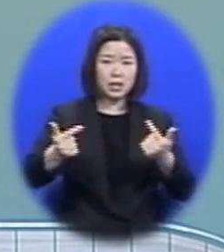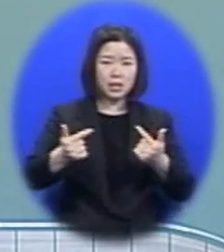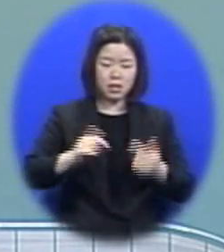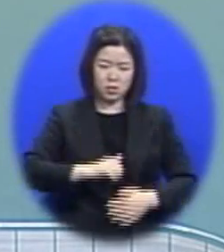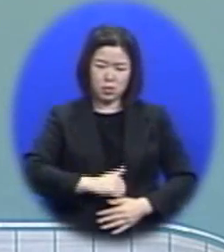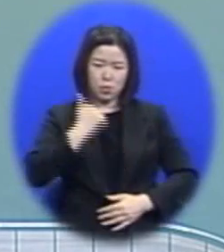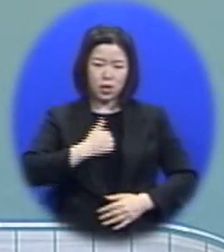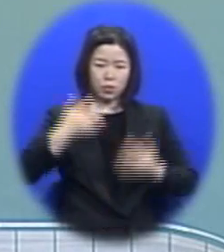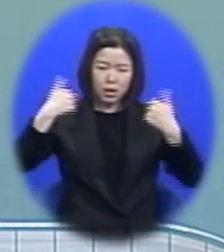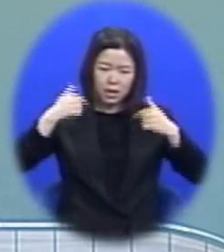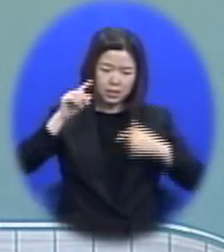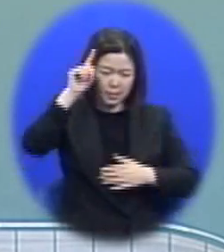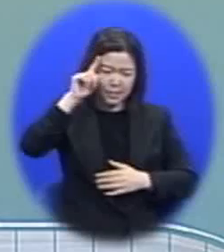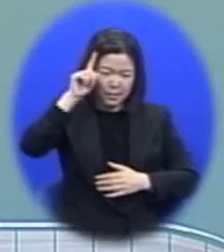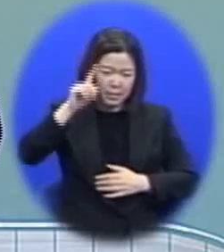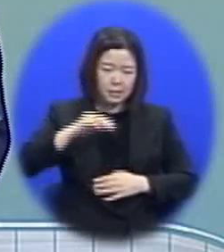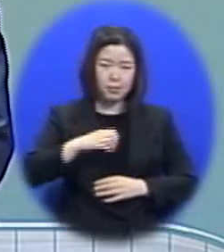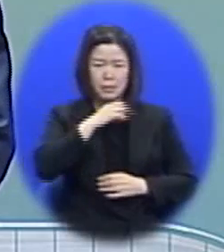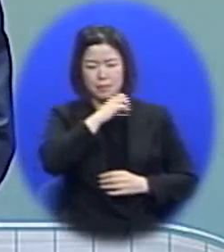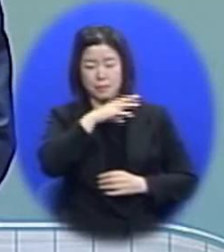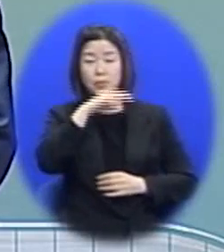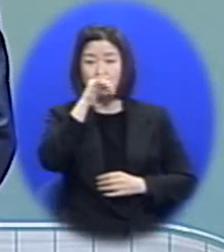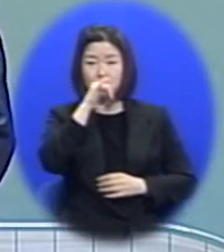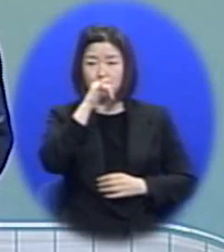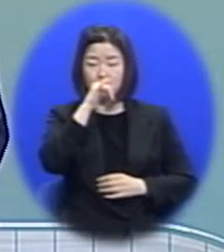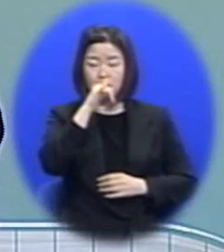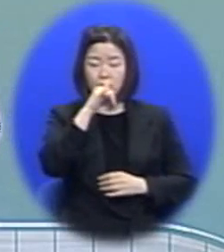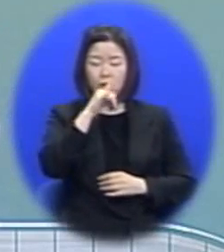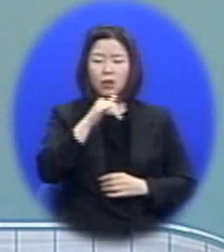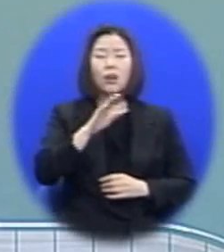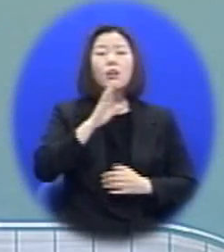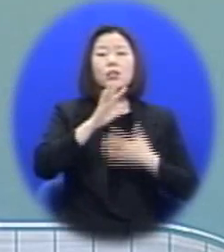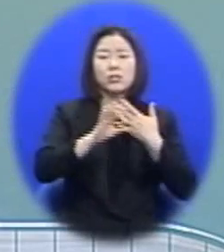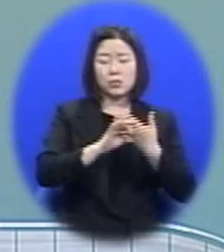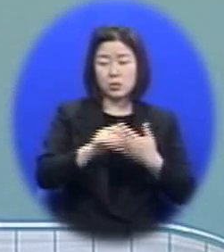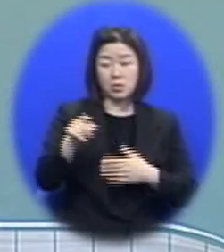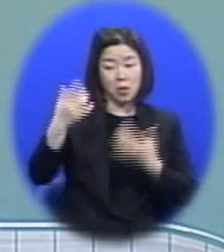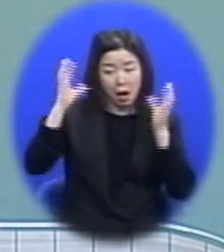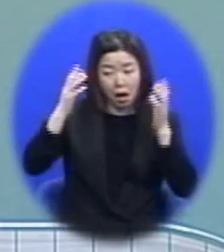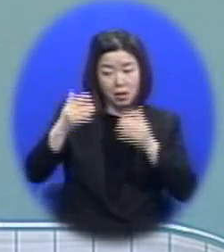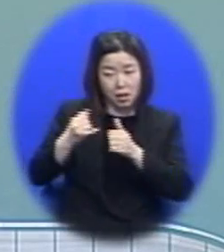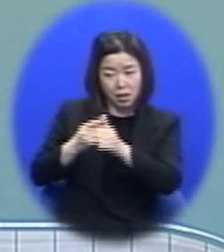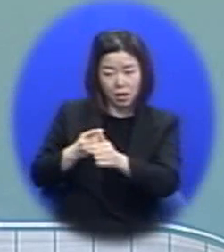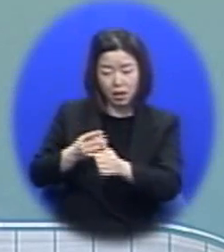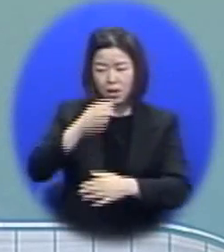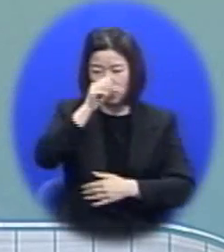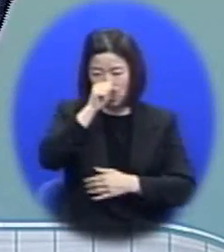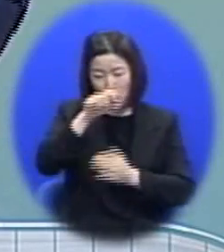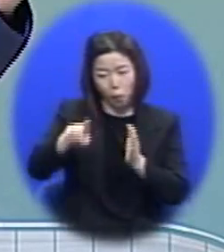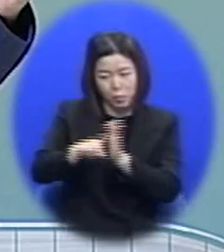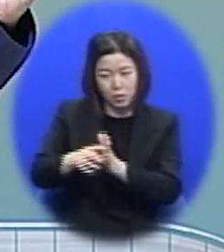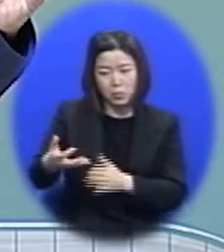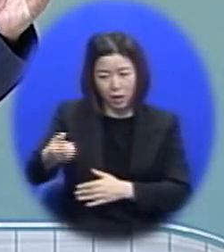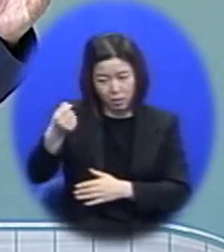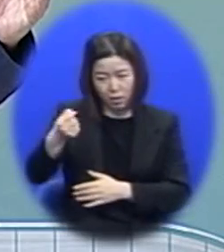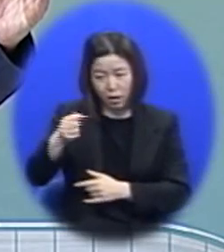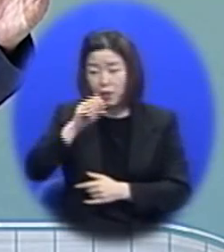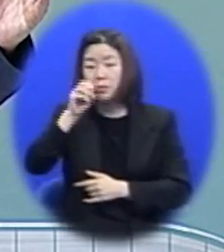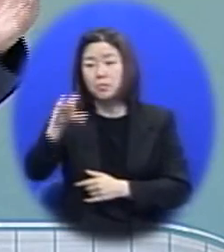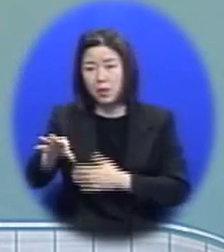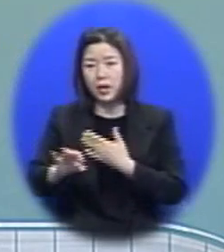늘 불만이고 그러면서 아이들에게 좋은 믿음을 가지라고 할 때 아이들은 폭발하는